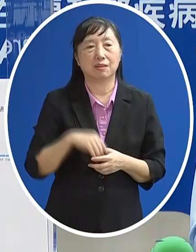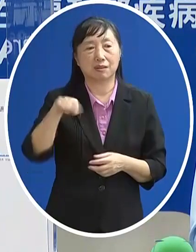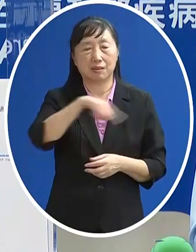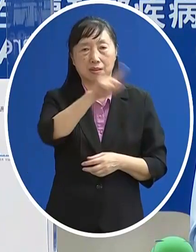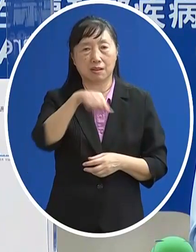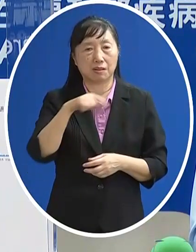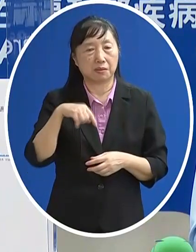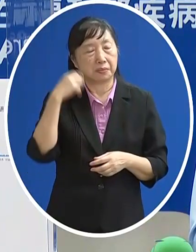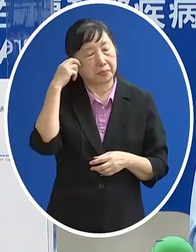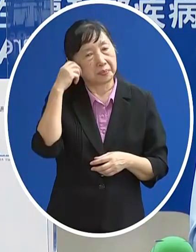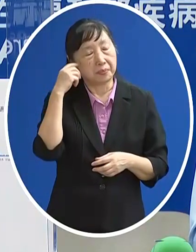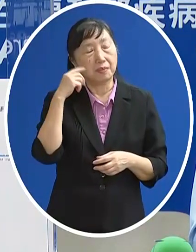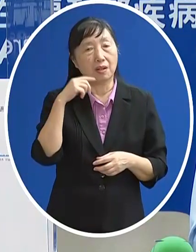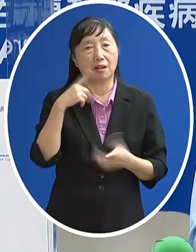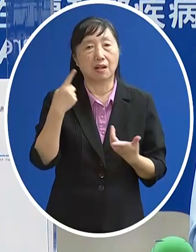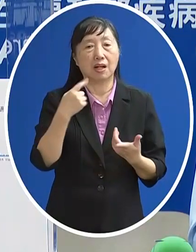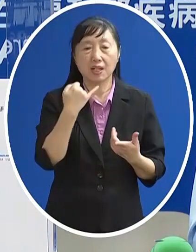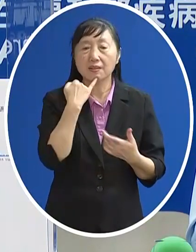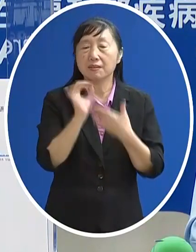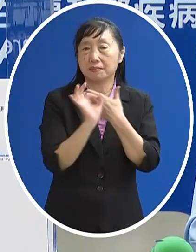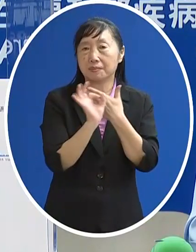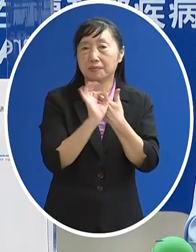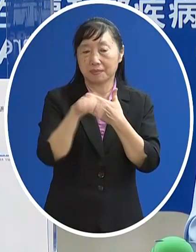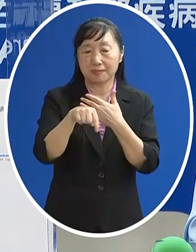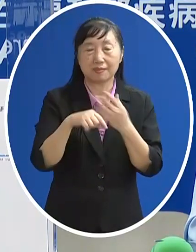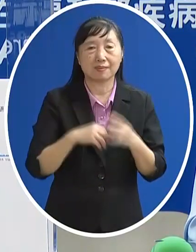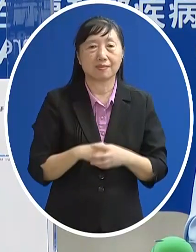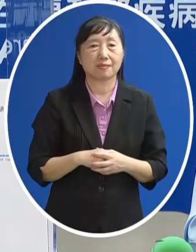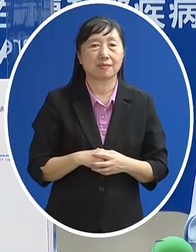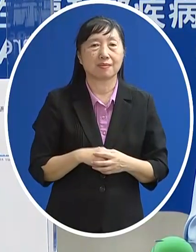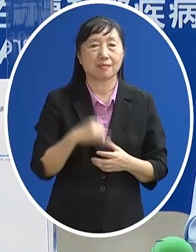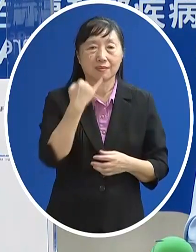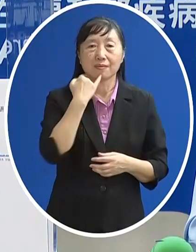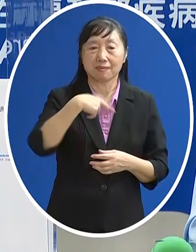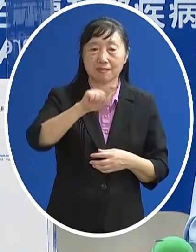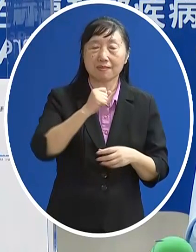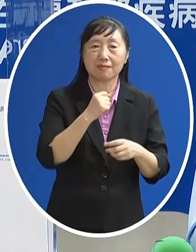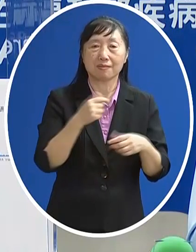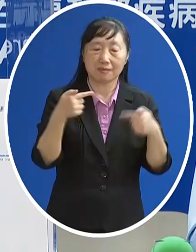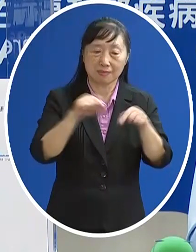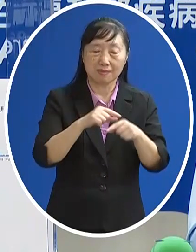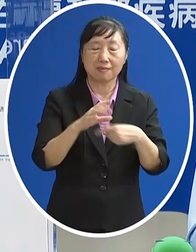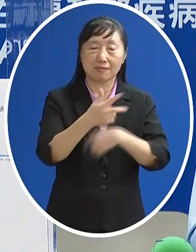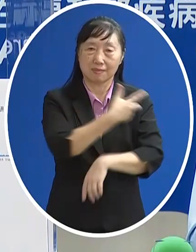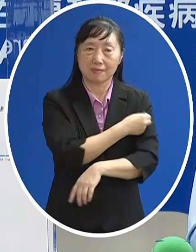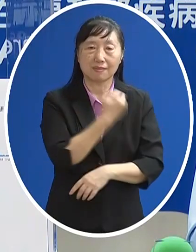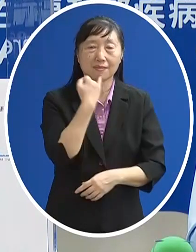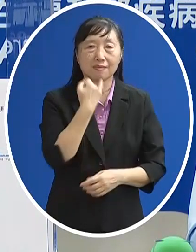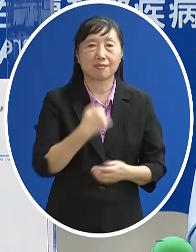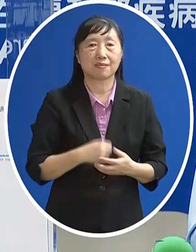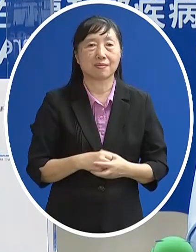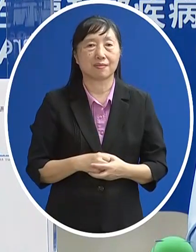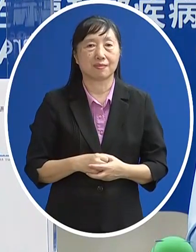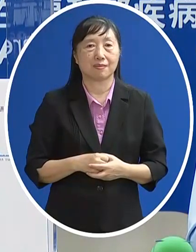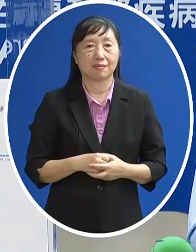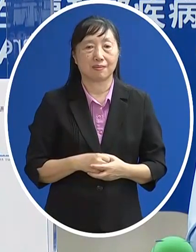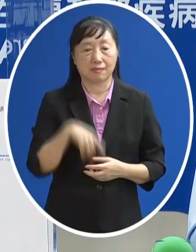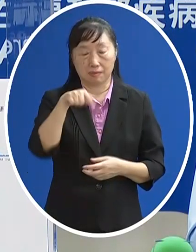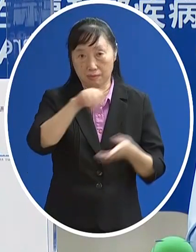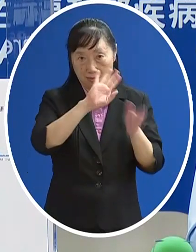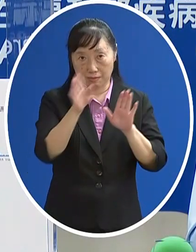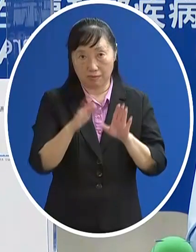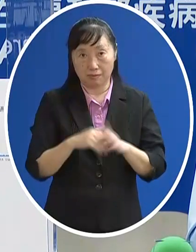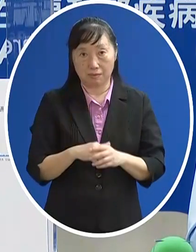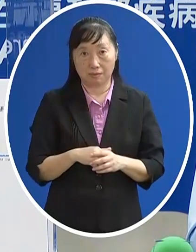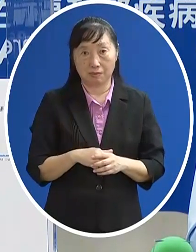大家的共识，这是一个可行的，好，这是一个可行的。那在可行的之下里面也考